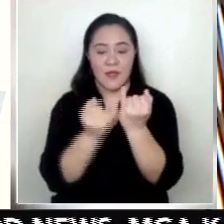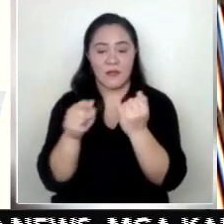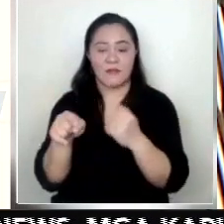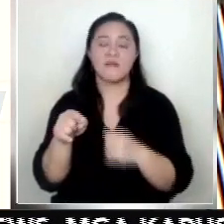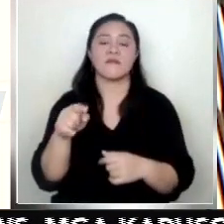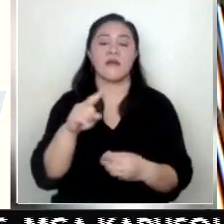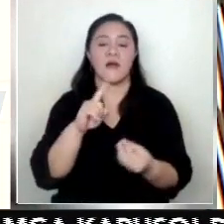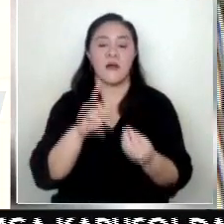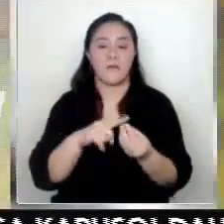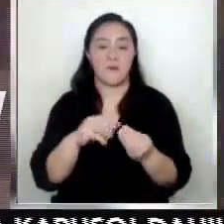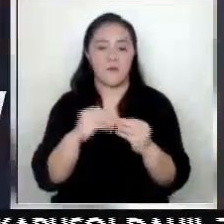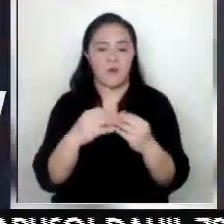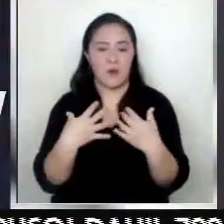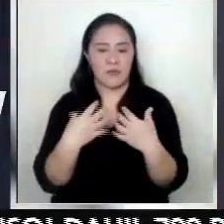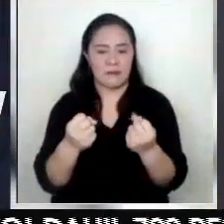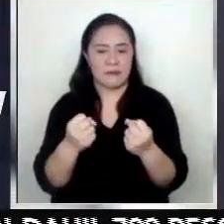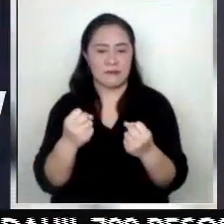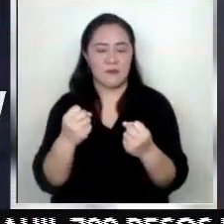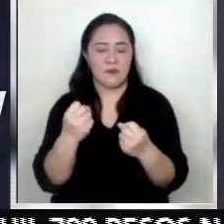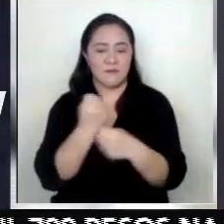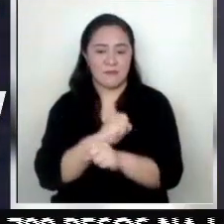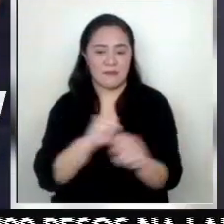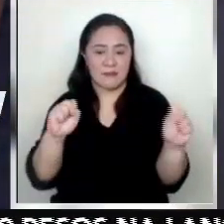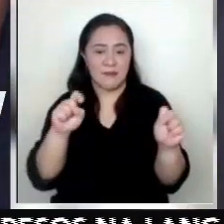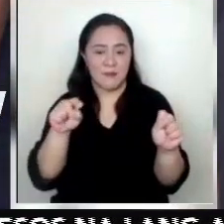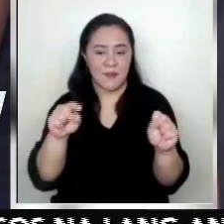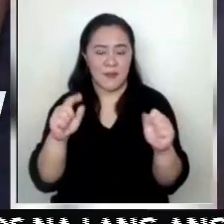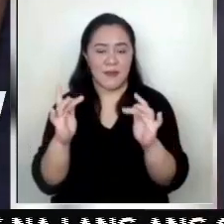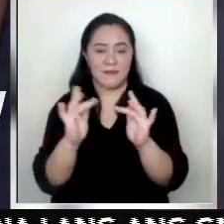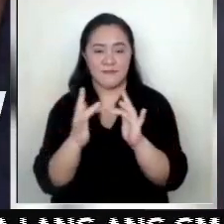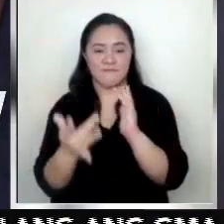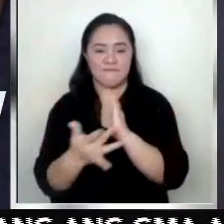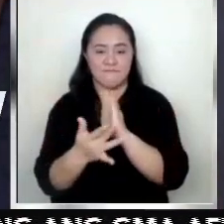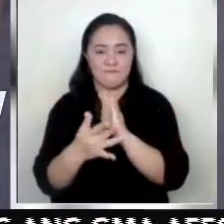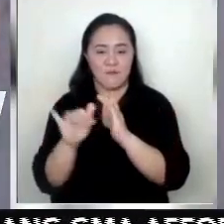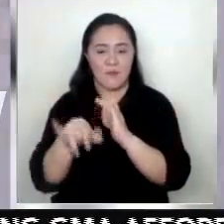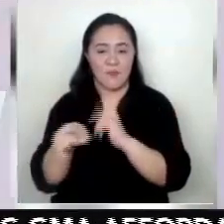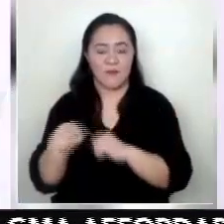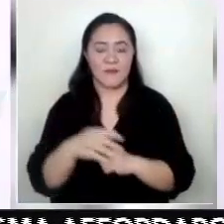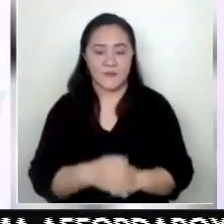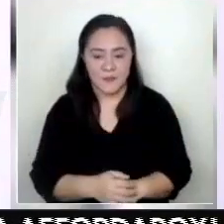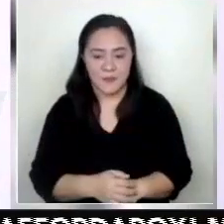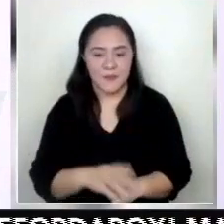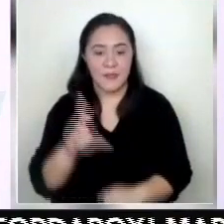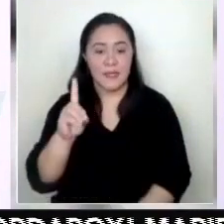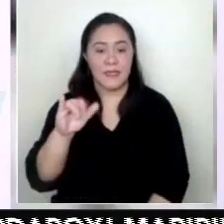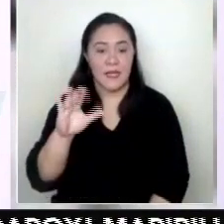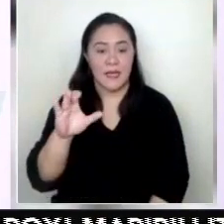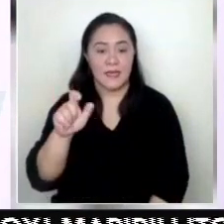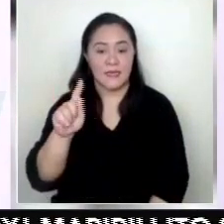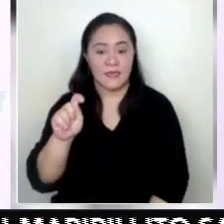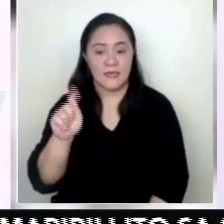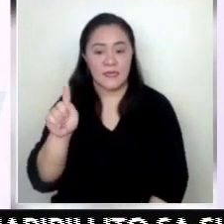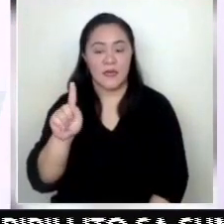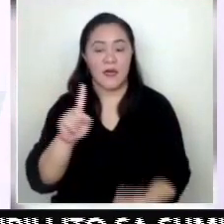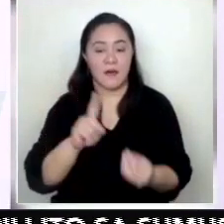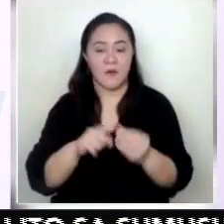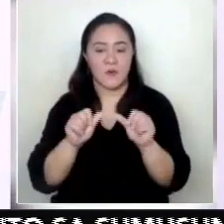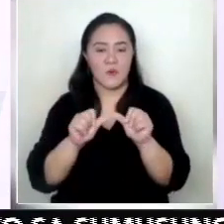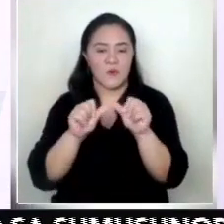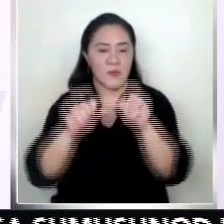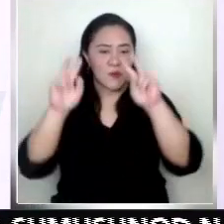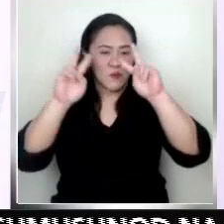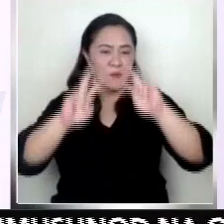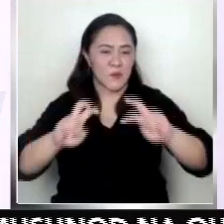kanilang cyber security ayon kay asek aboy Paraiso nakapagsalita ng dict patuloy ang ginagawa Nil ng imbestigasyon para